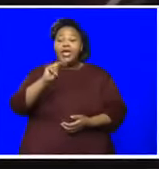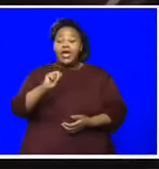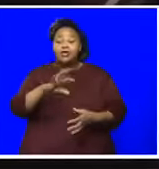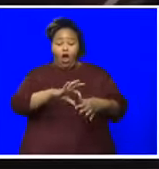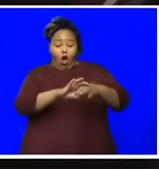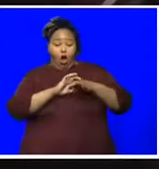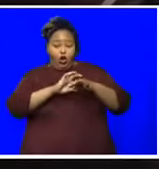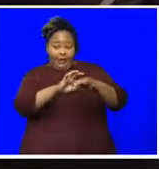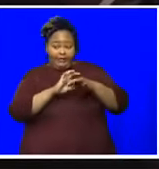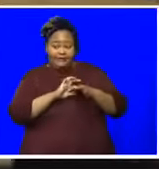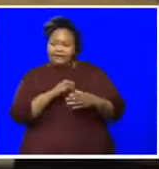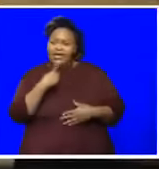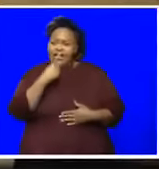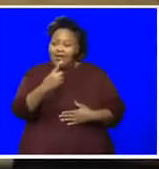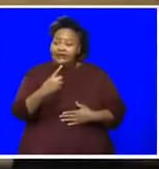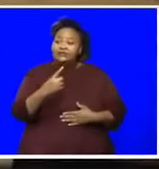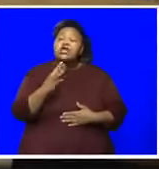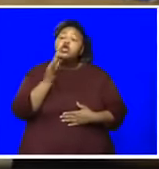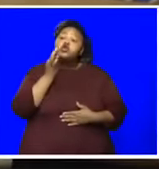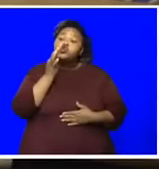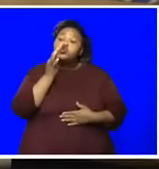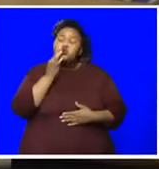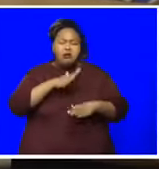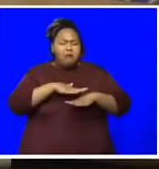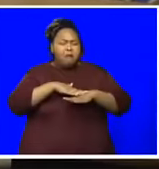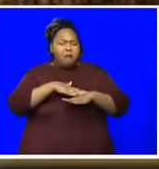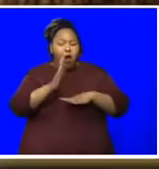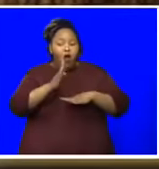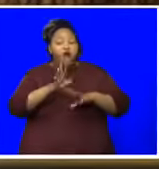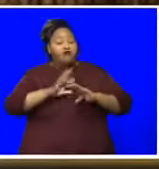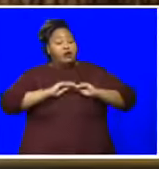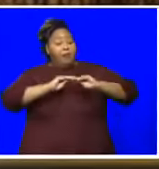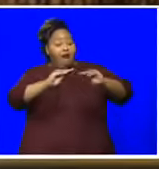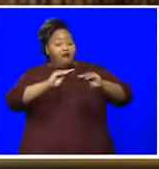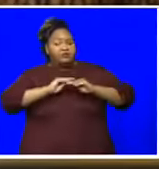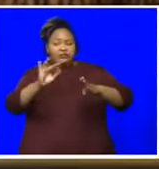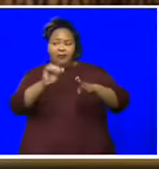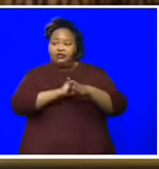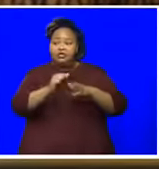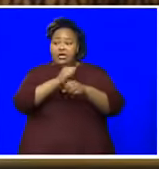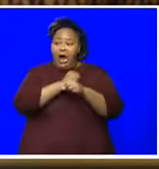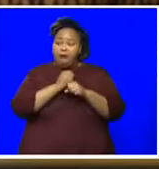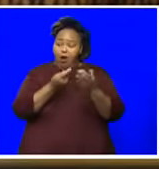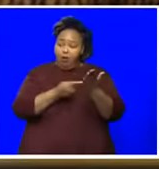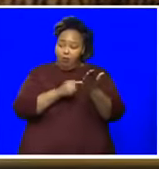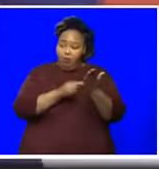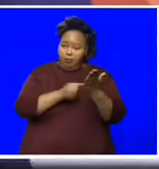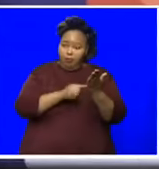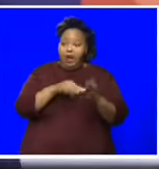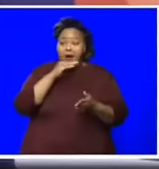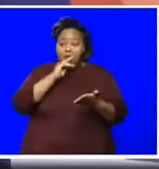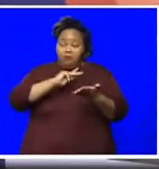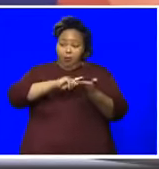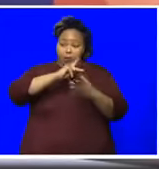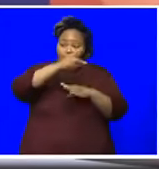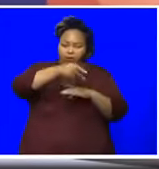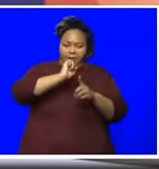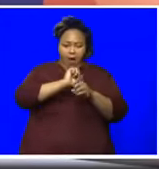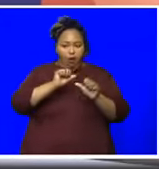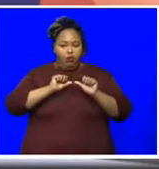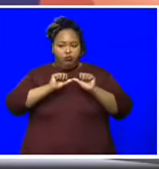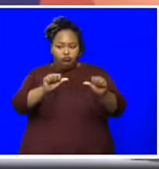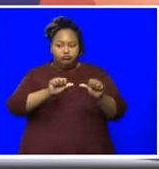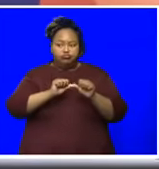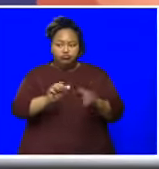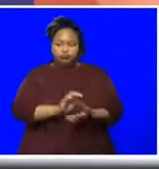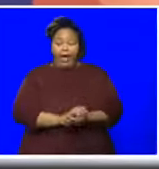labasha bakudzinga kakhulu ukuceceshwa kutebuchwephesha. Kungako lokhu seyikufake etinhlelweni tayo. Thandiwe